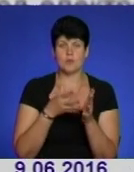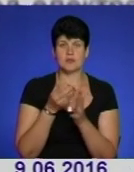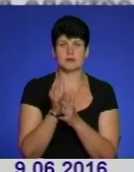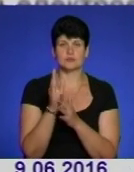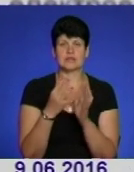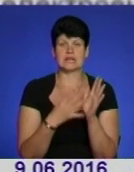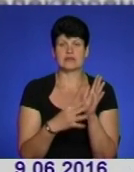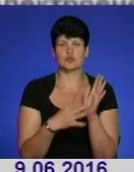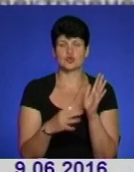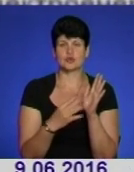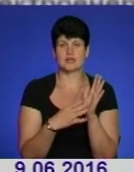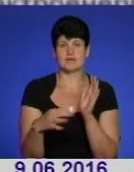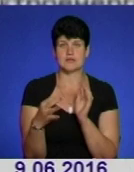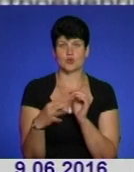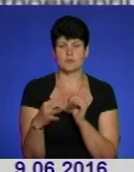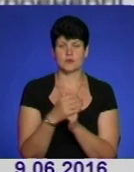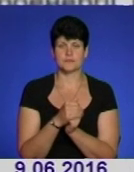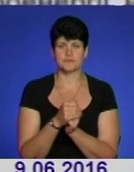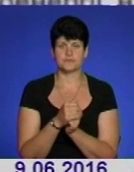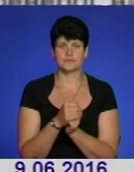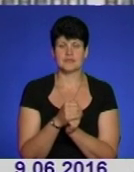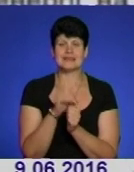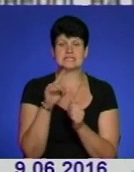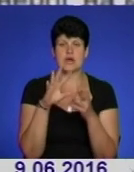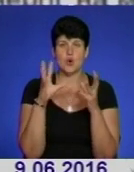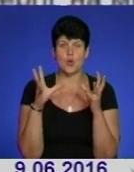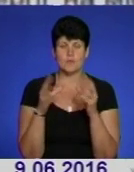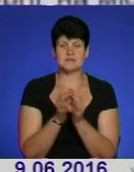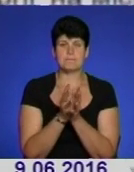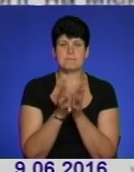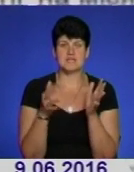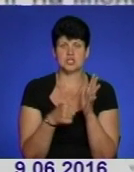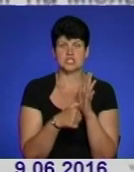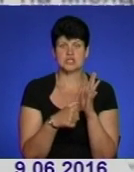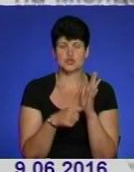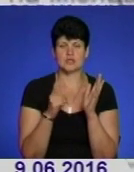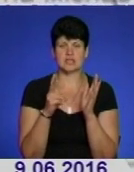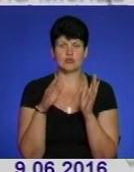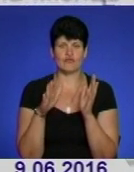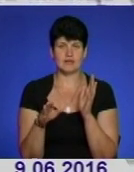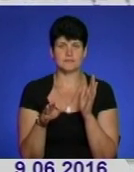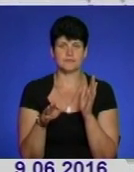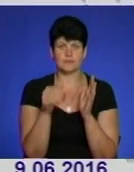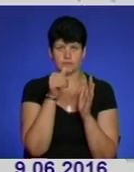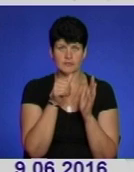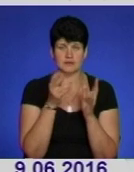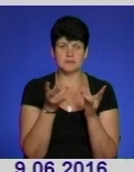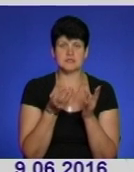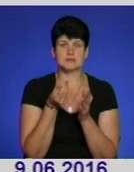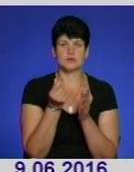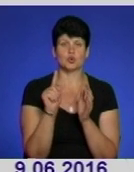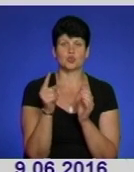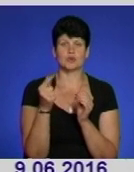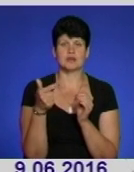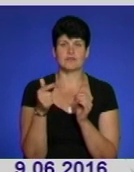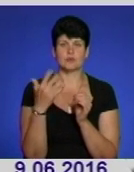становитиме 99 копійок за кВт. За обсяг спожити понад 600 кВт електроенергії на місяць потрібно буде сплачувати